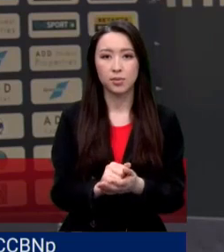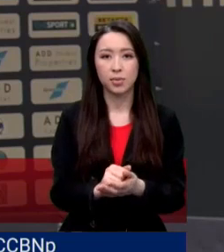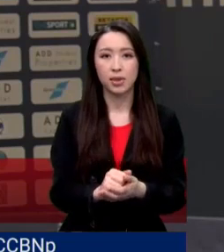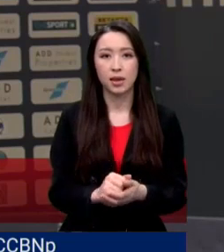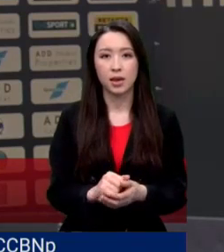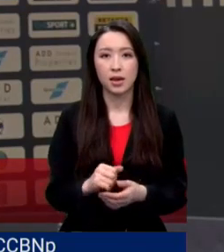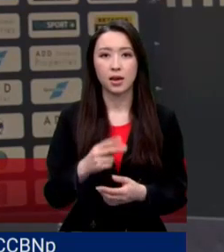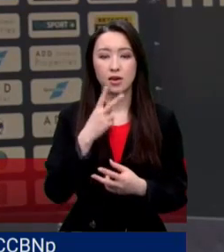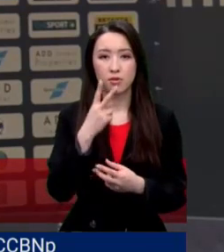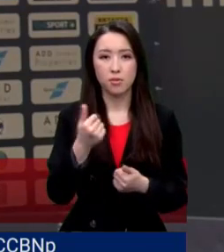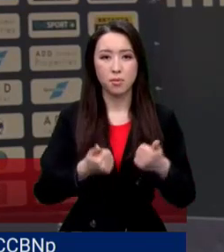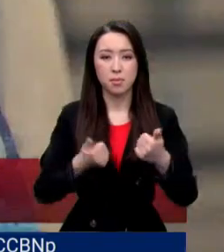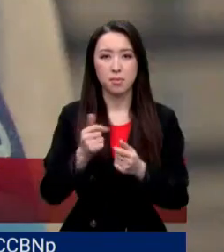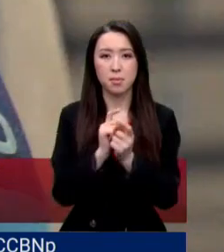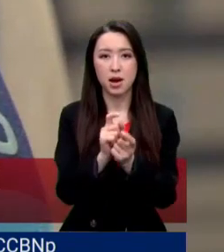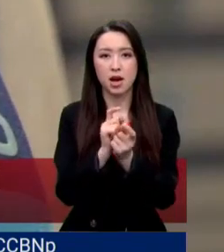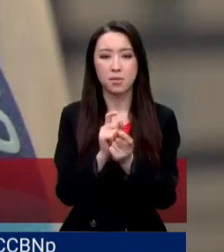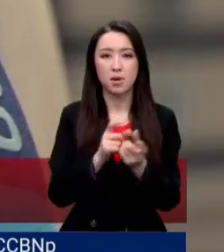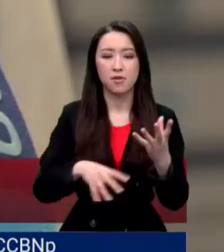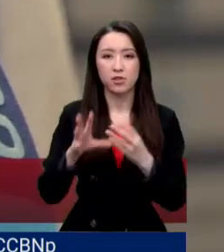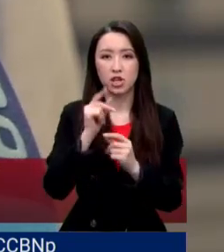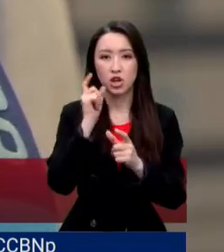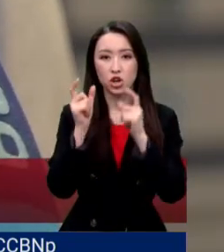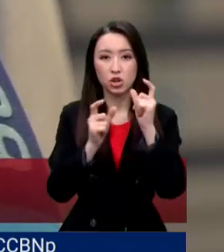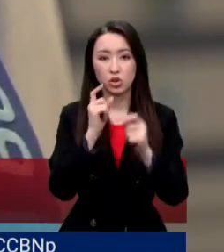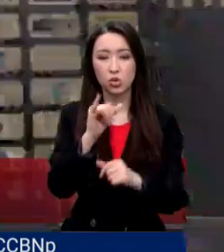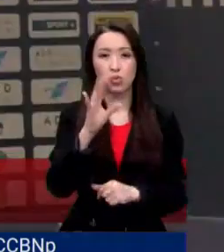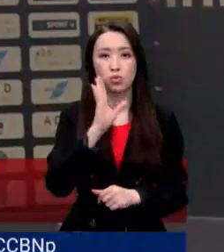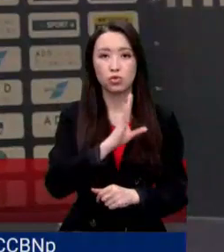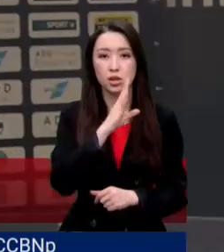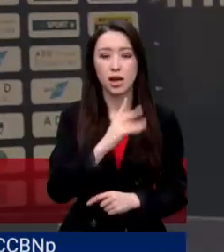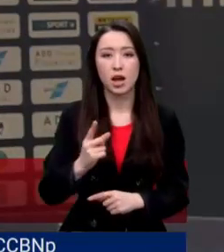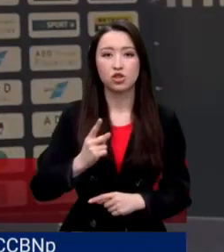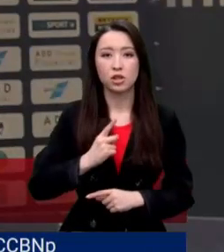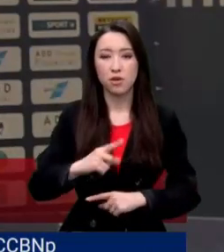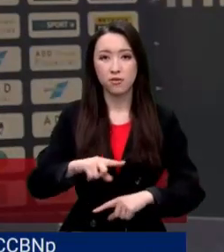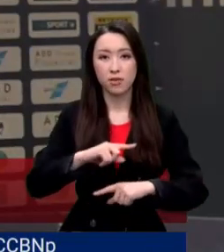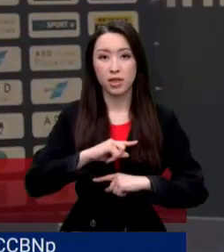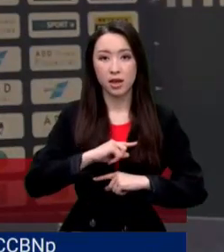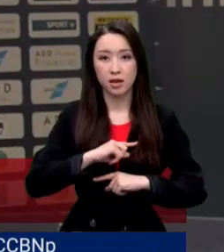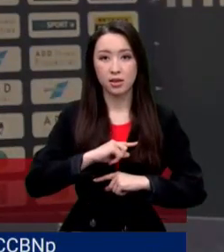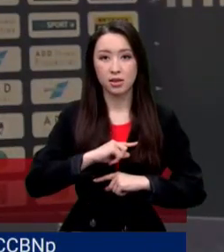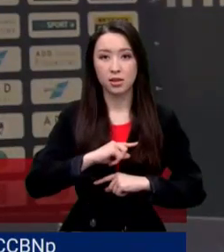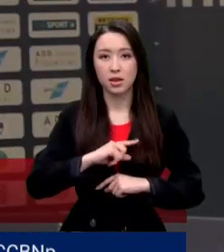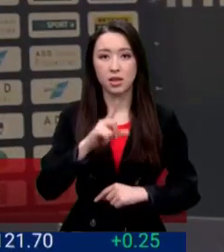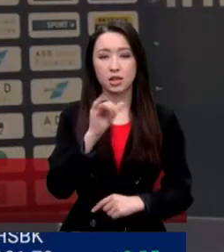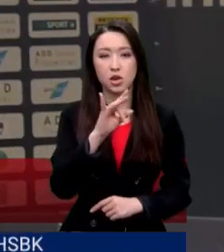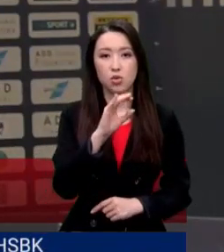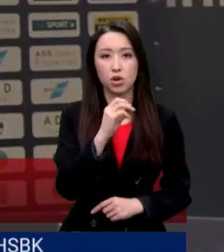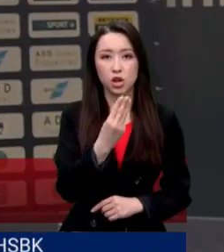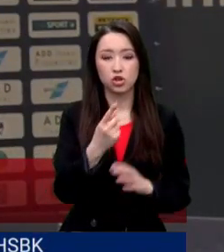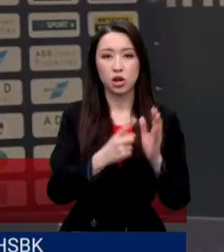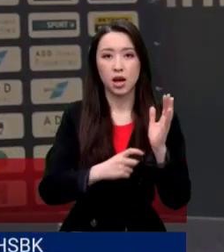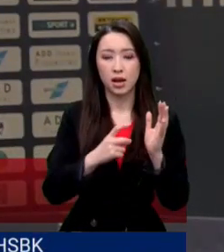идет отчаянная борьба все борется кричат у женщин ожидаемых финал то есть заорёшь а kashiwa